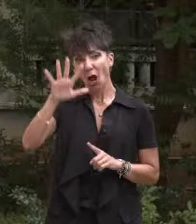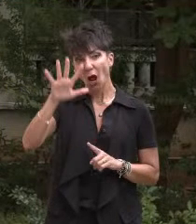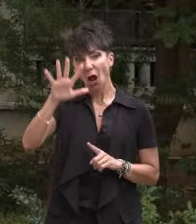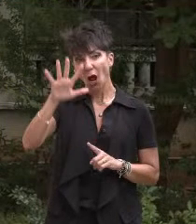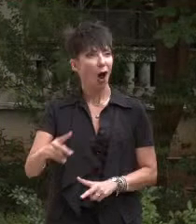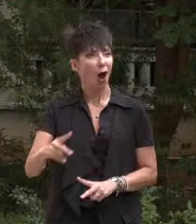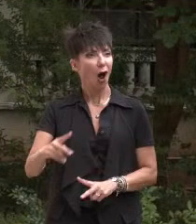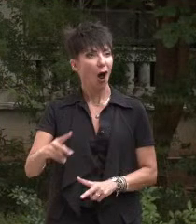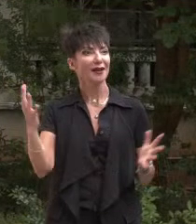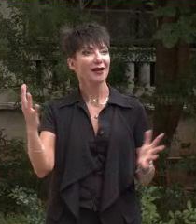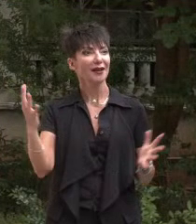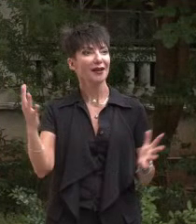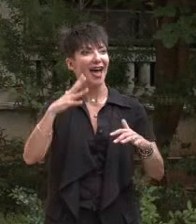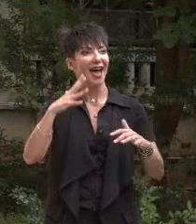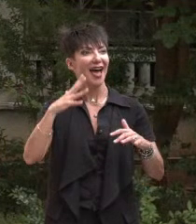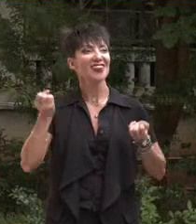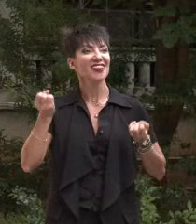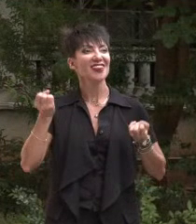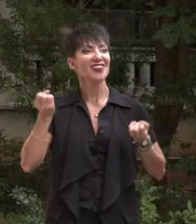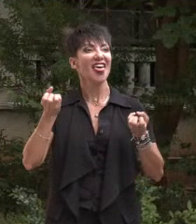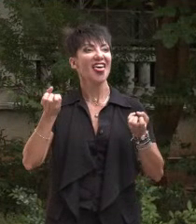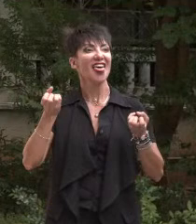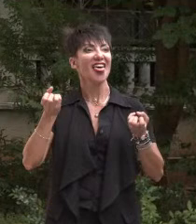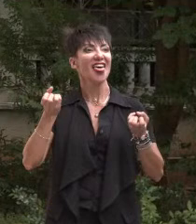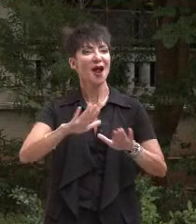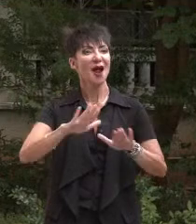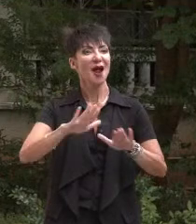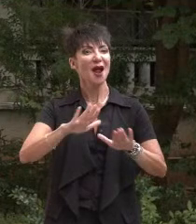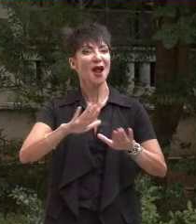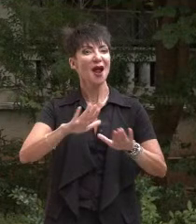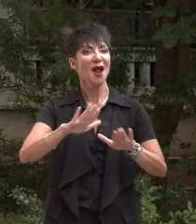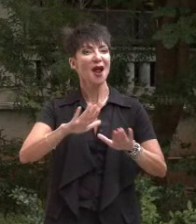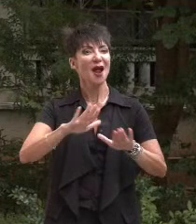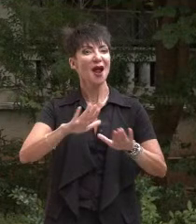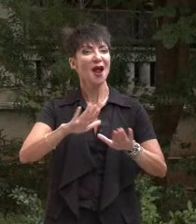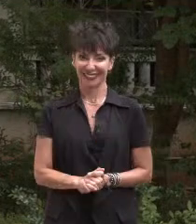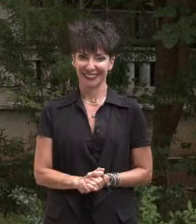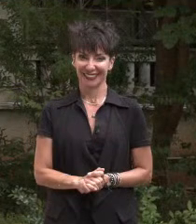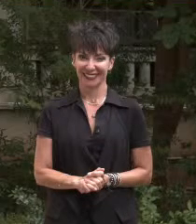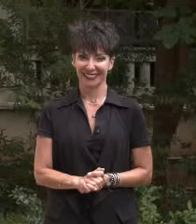μας, φέρνοντας δώρα για τους μικρούς μαθητές.